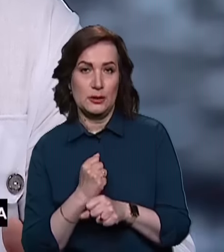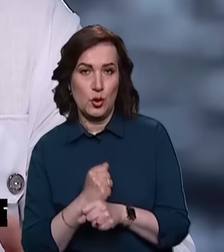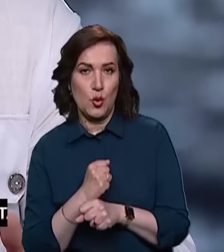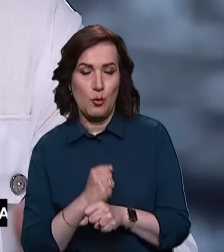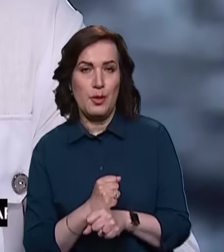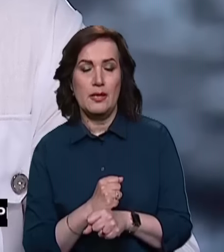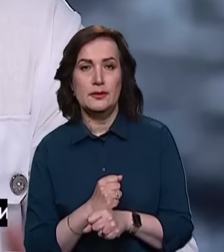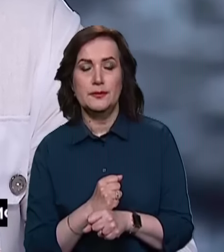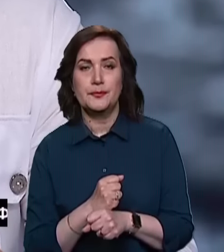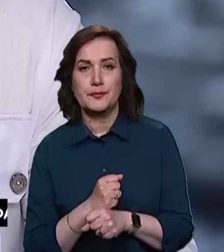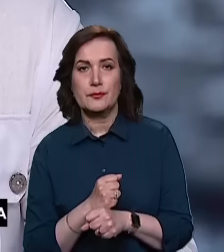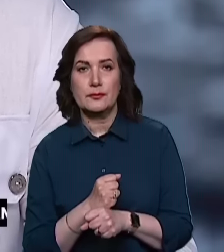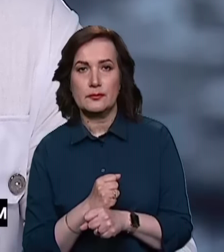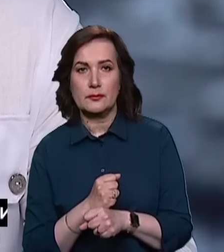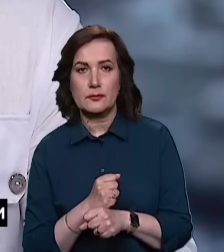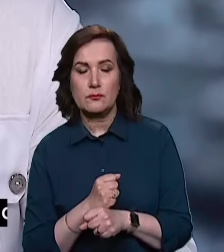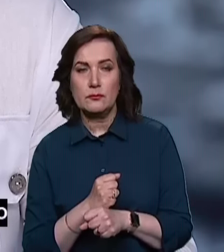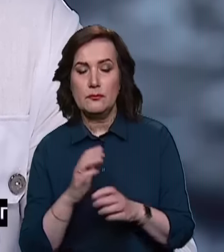вони зараз